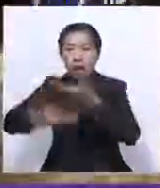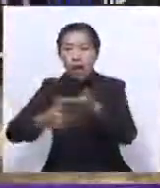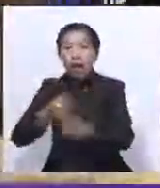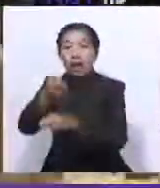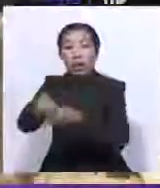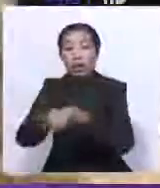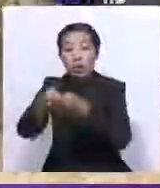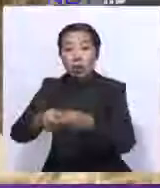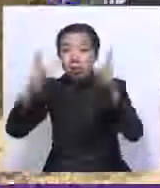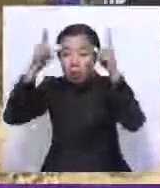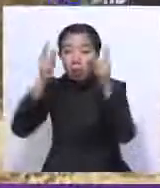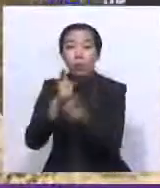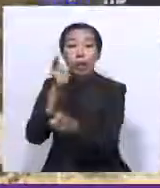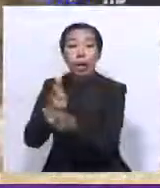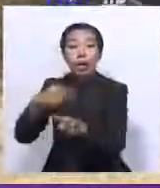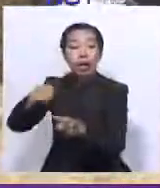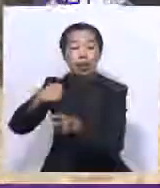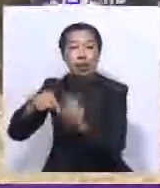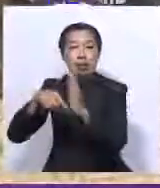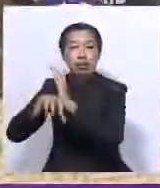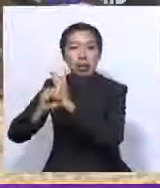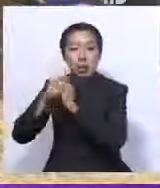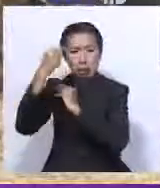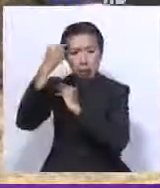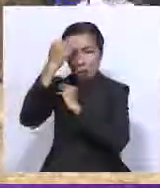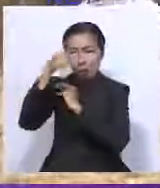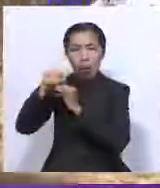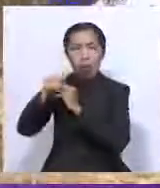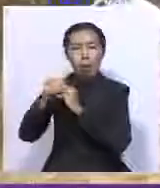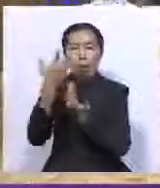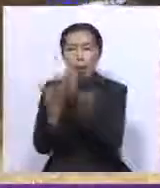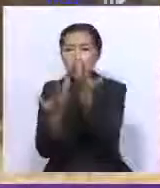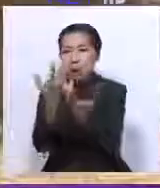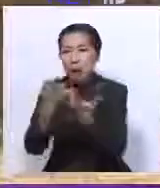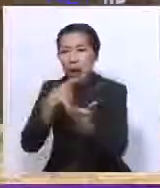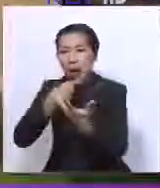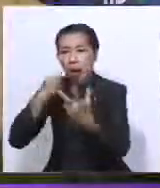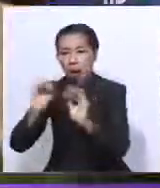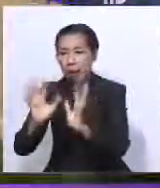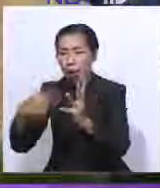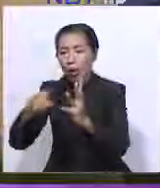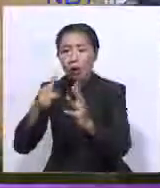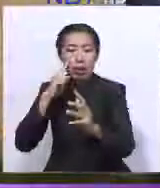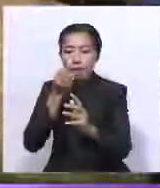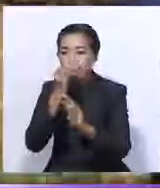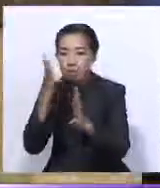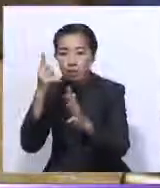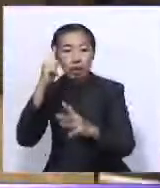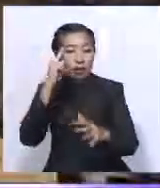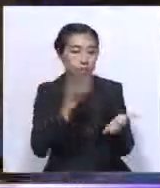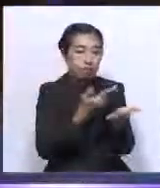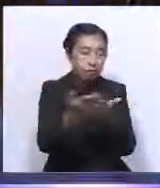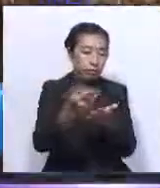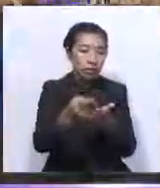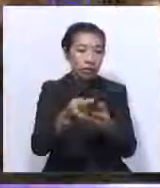กจังหวัดสระบุรีหลังจากได้รับผลกระทบจากภัยแล้งจนหญ้าที่ปลูกไว้ตายหมดโดยจะนำรถมาทำเป็นฟางอัดก้